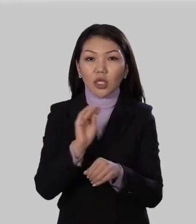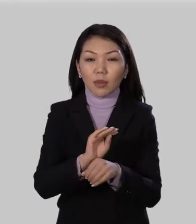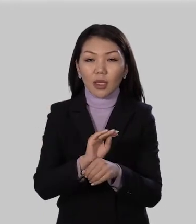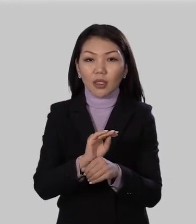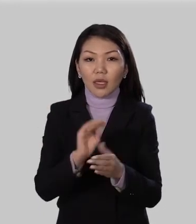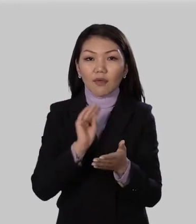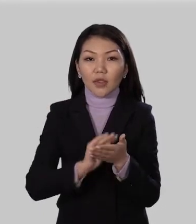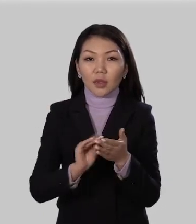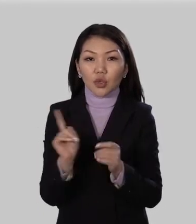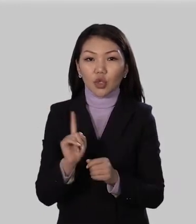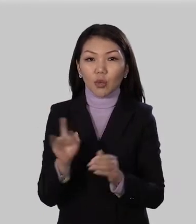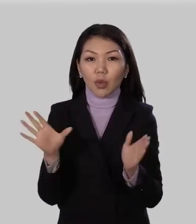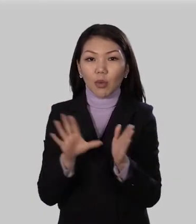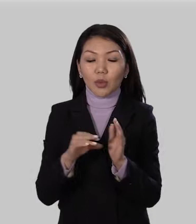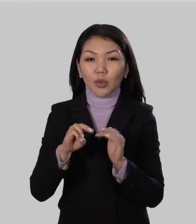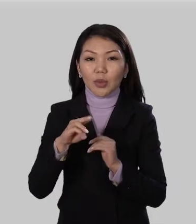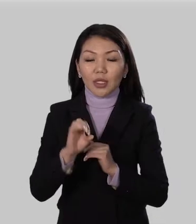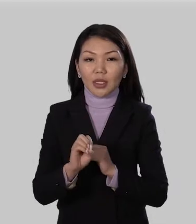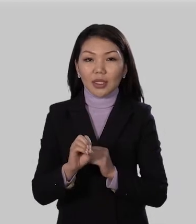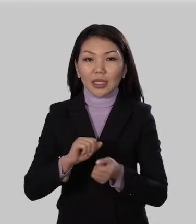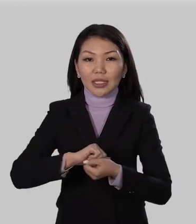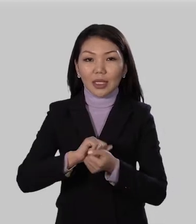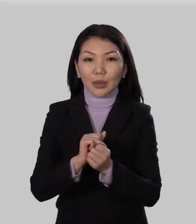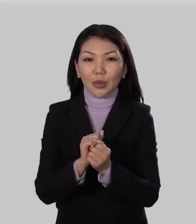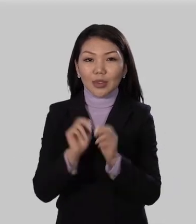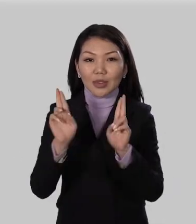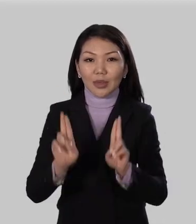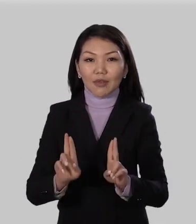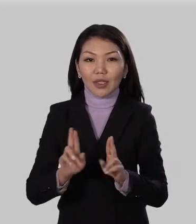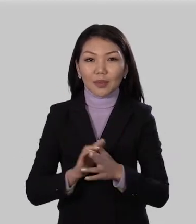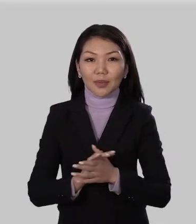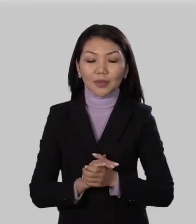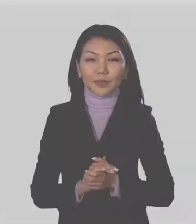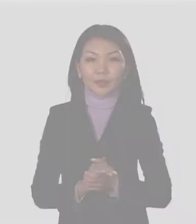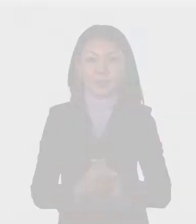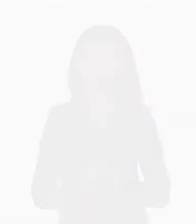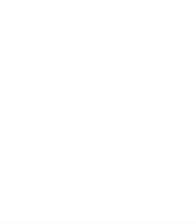следующую запись, чтобы помочь Пете запомнить правила?